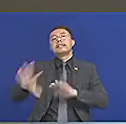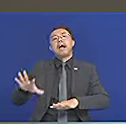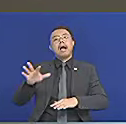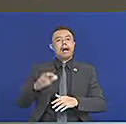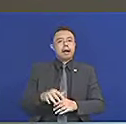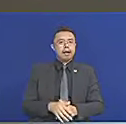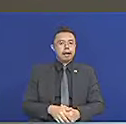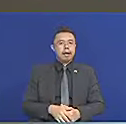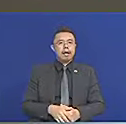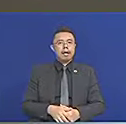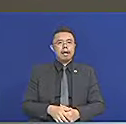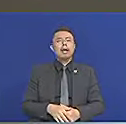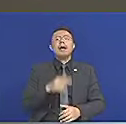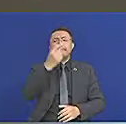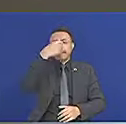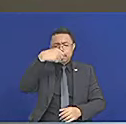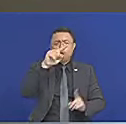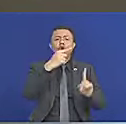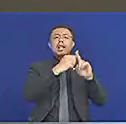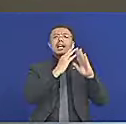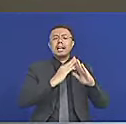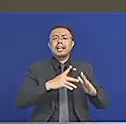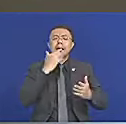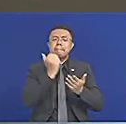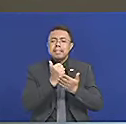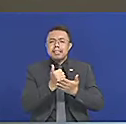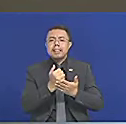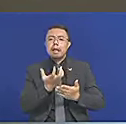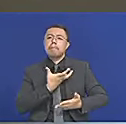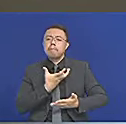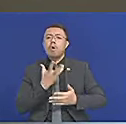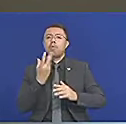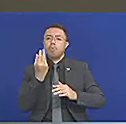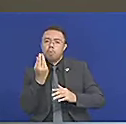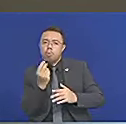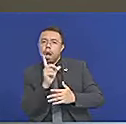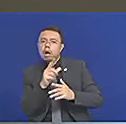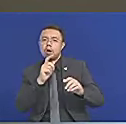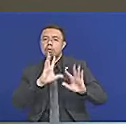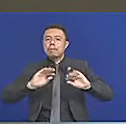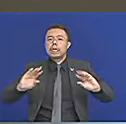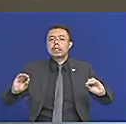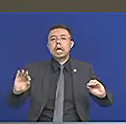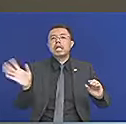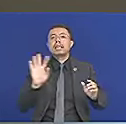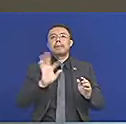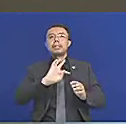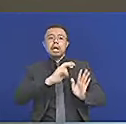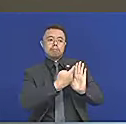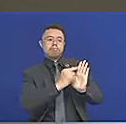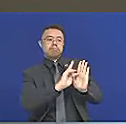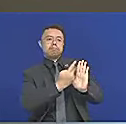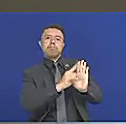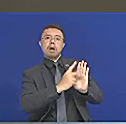Memang gereja butuh uang, sangat membutuhkan. Tapi jangan memelintir ayat dong,